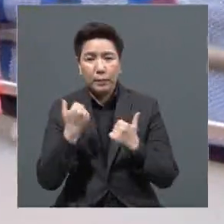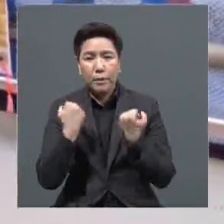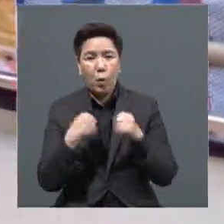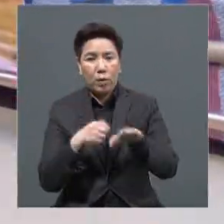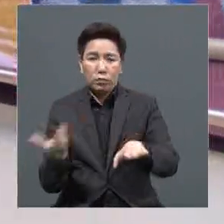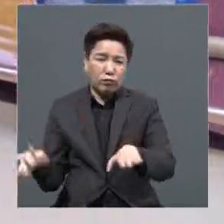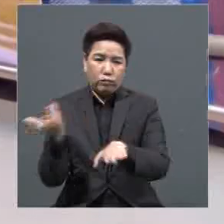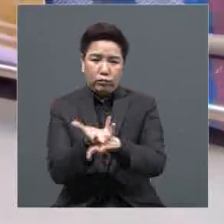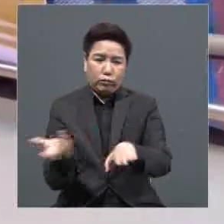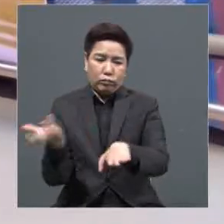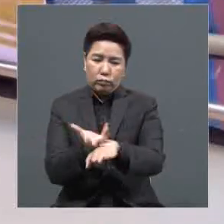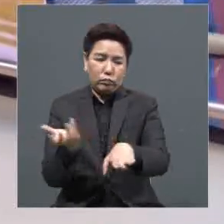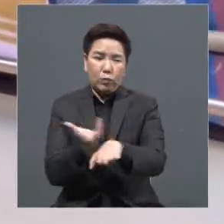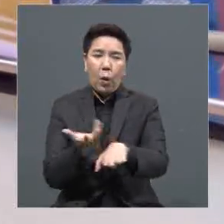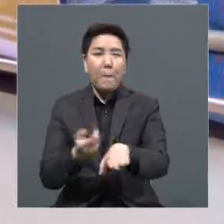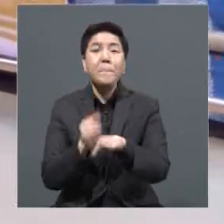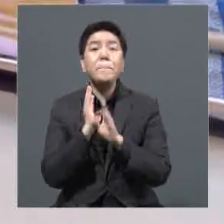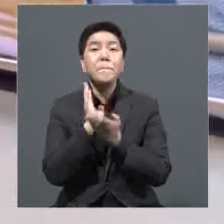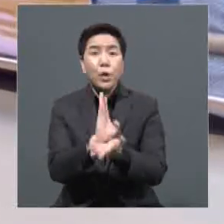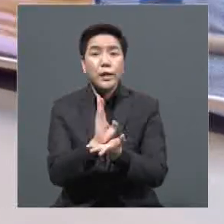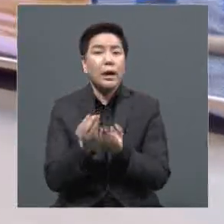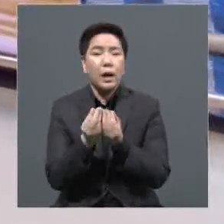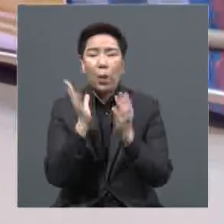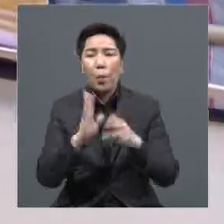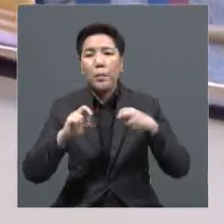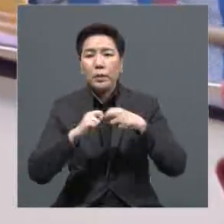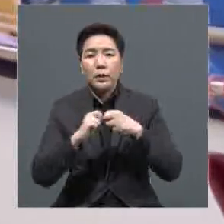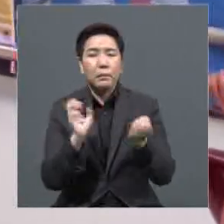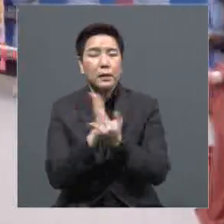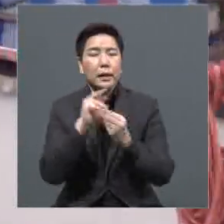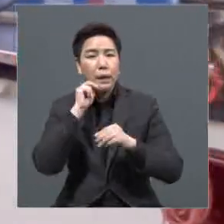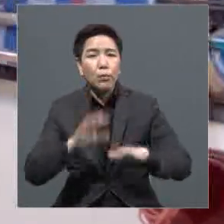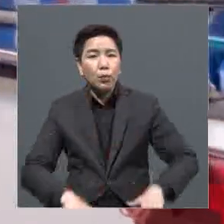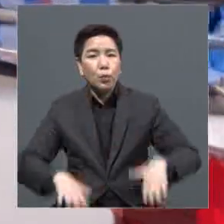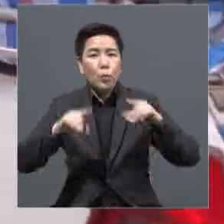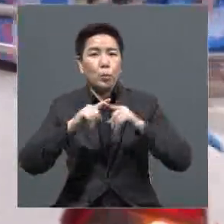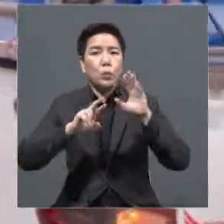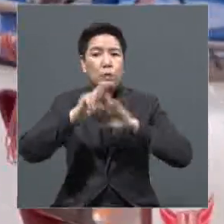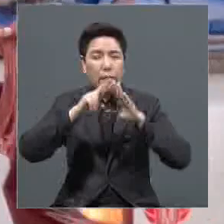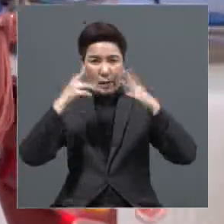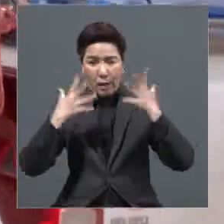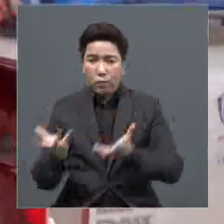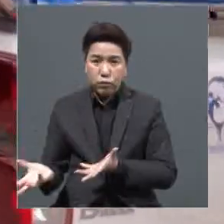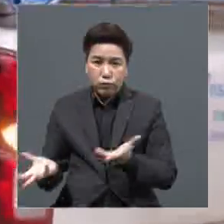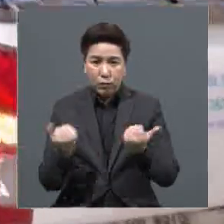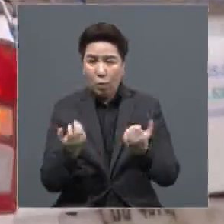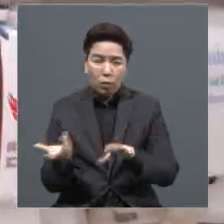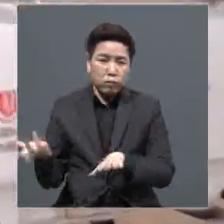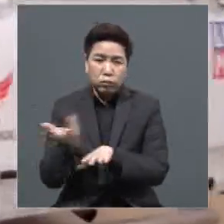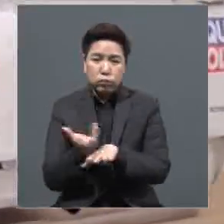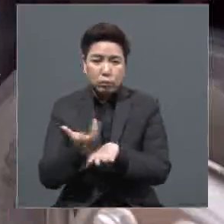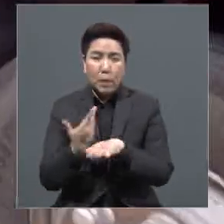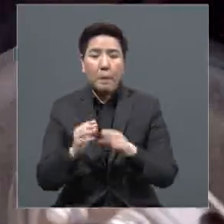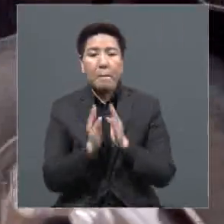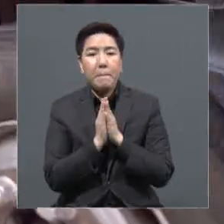ขบวนรถบรรทุกสิ่งของบริจาคไปช่วยเหลือผู้ประสบกกภัยในจังหวัดเชียงร้ายแล้วซึ่งก่อนออกเดินทางนะครับ